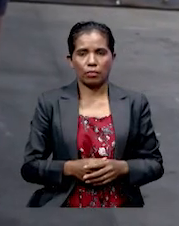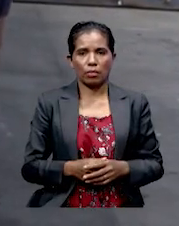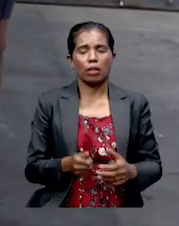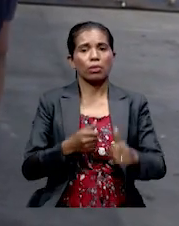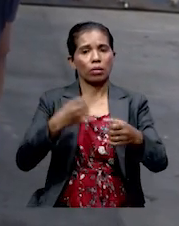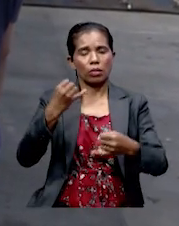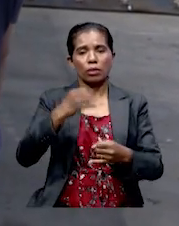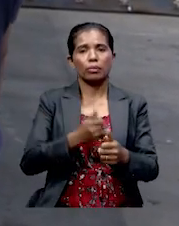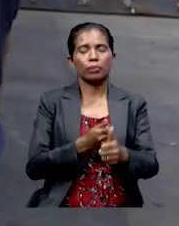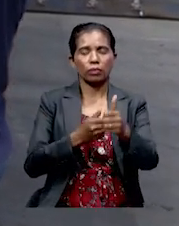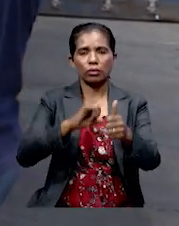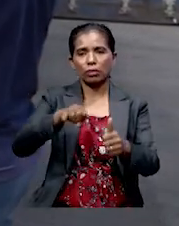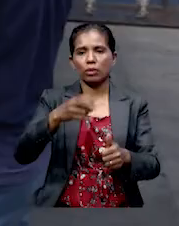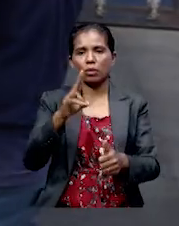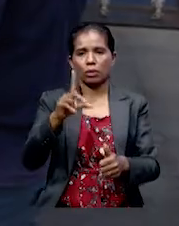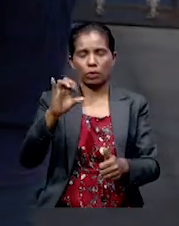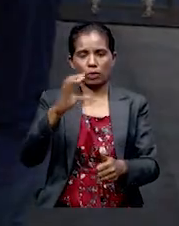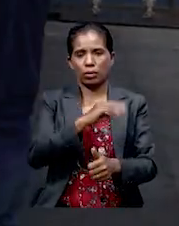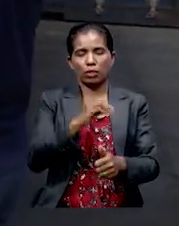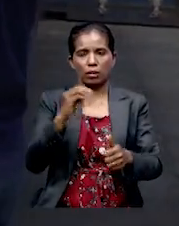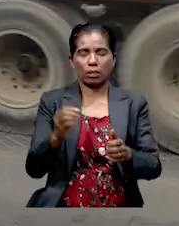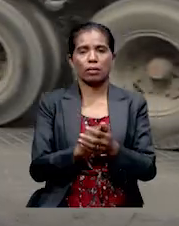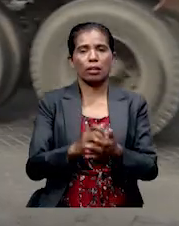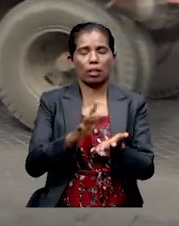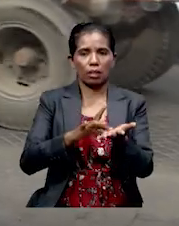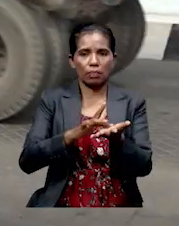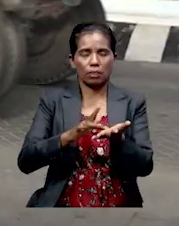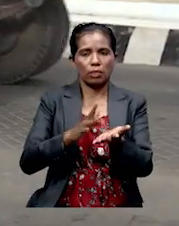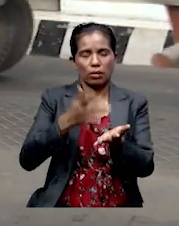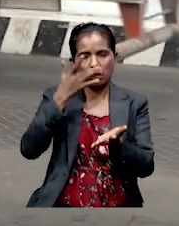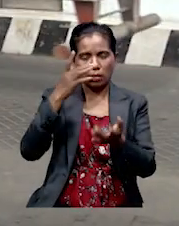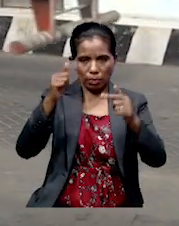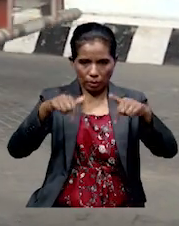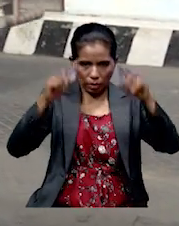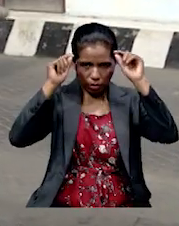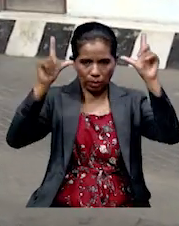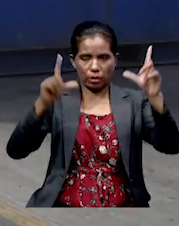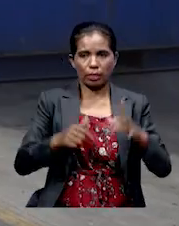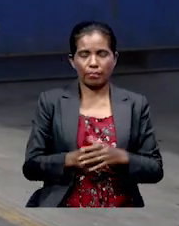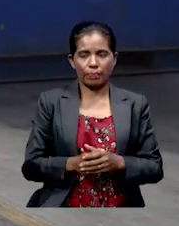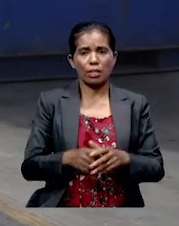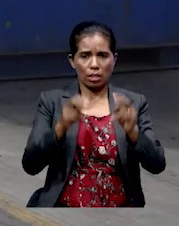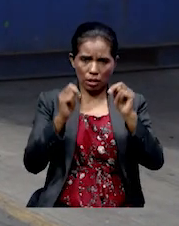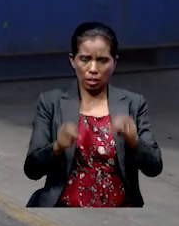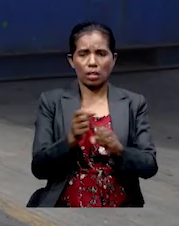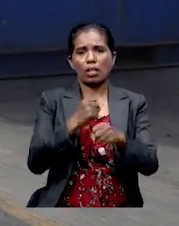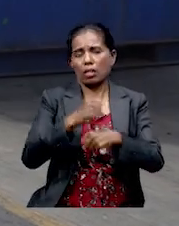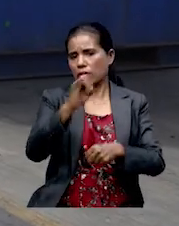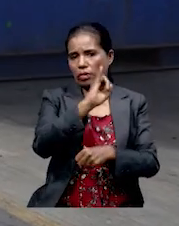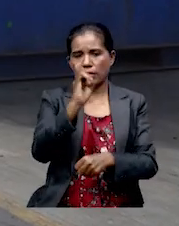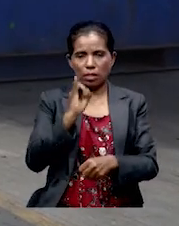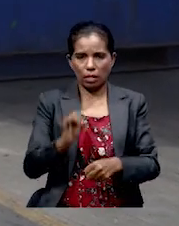Crispin falla kontrol husi parte alfandega, mak droga beletama iha Timor-Leste. Tengki investiga, sira iha benasa da sira iha